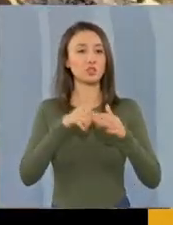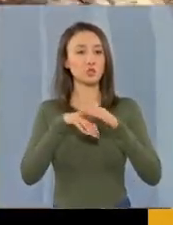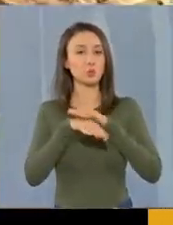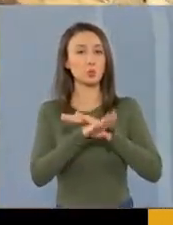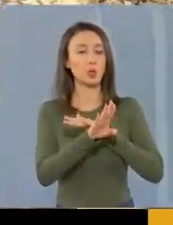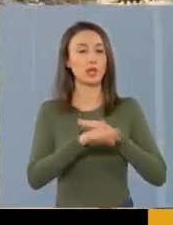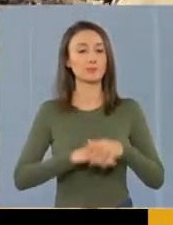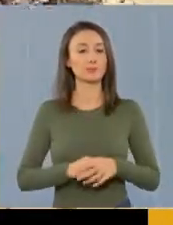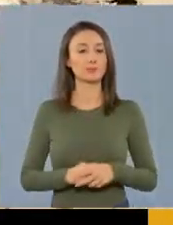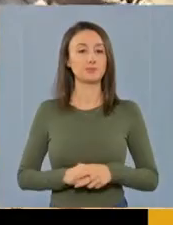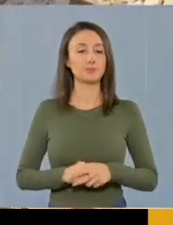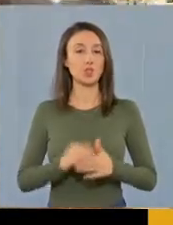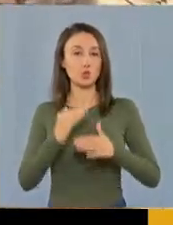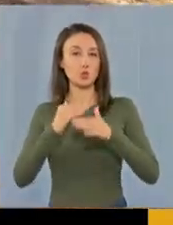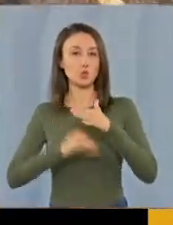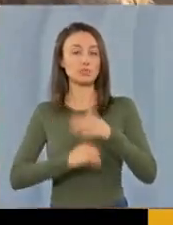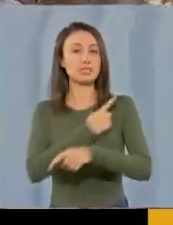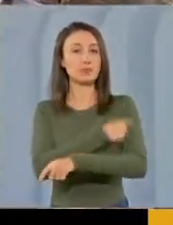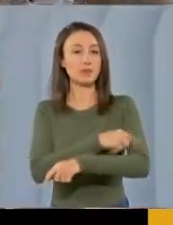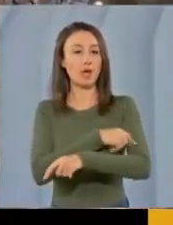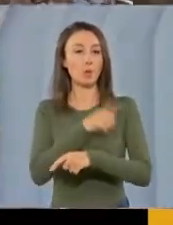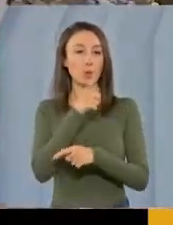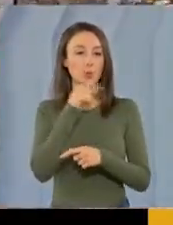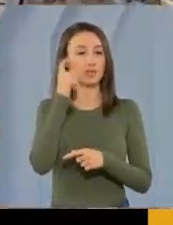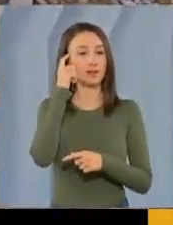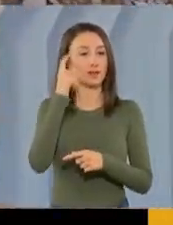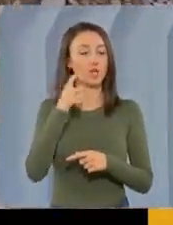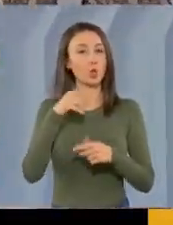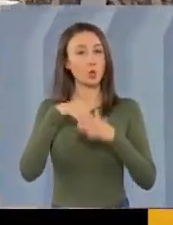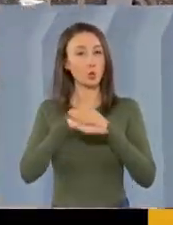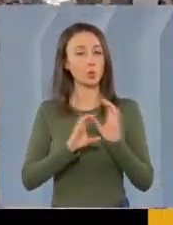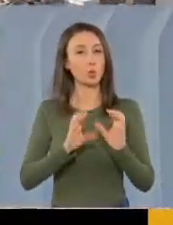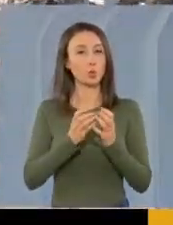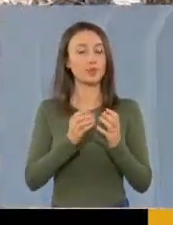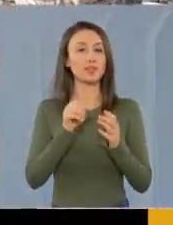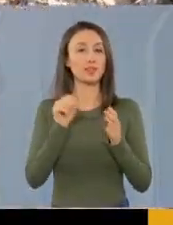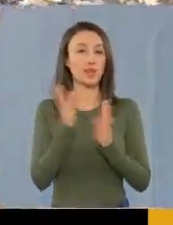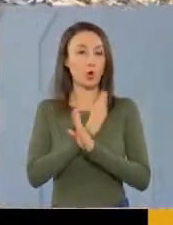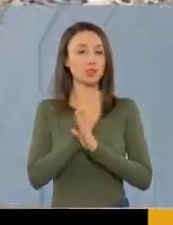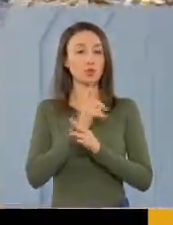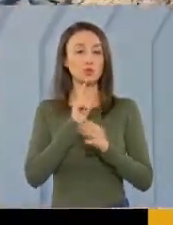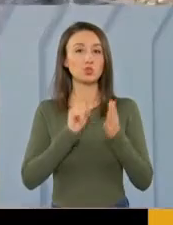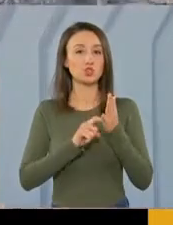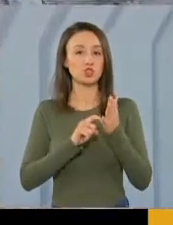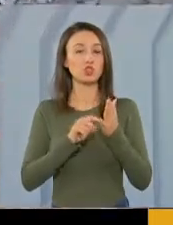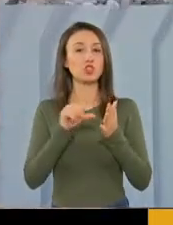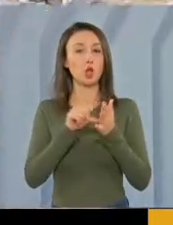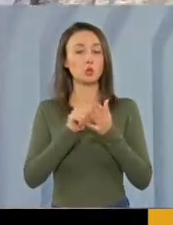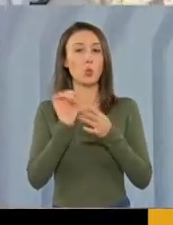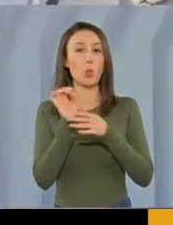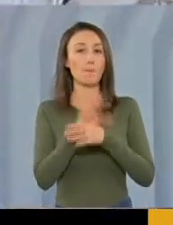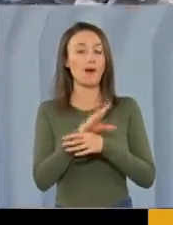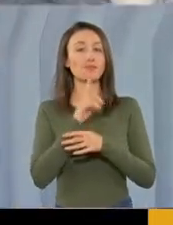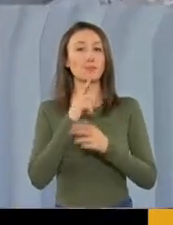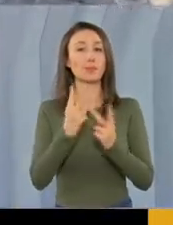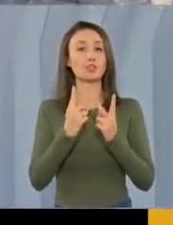a Hamas de sub spitalul shifa din orașul Gaza unde se crede că Gruparea teroristă are un centru de comandă prin principal imaginile sunt de